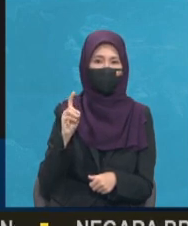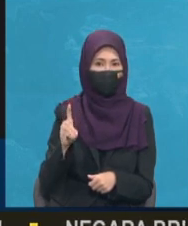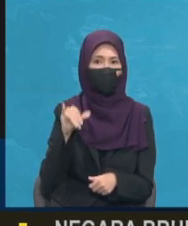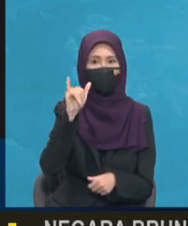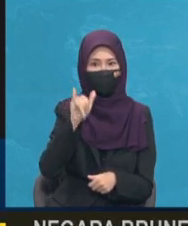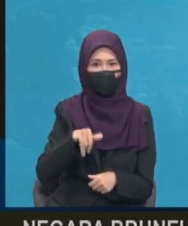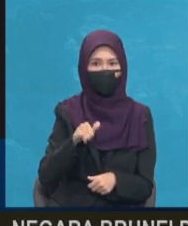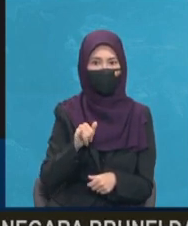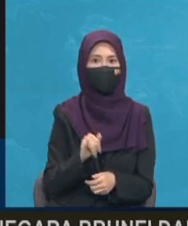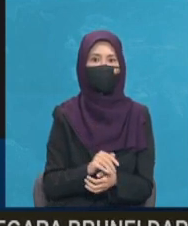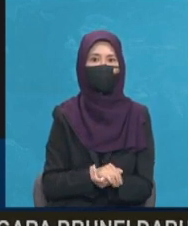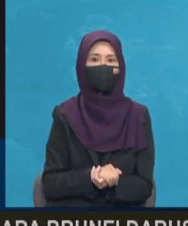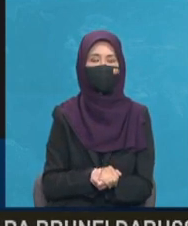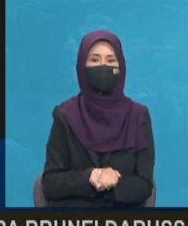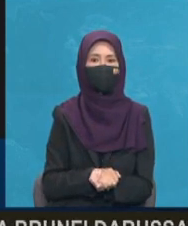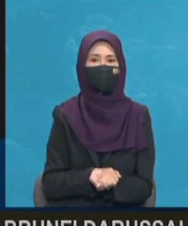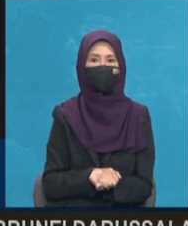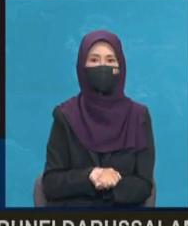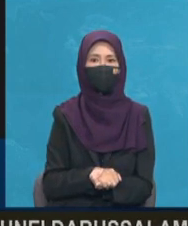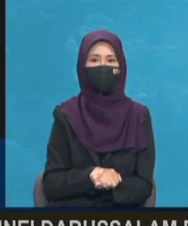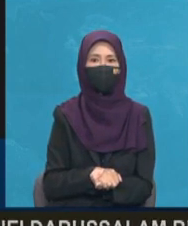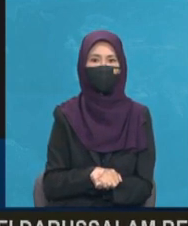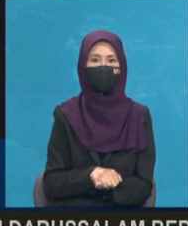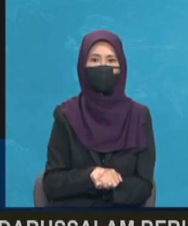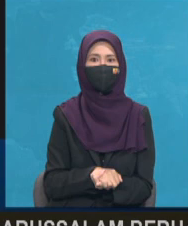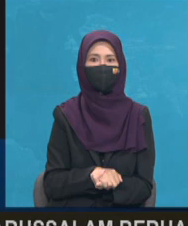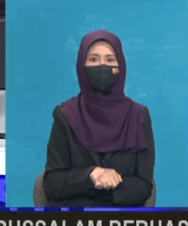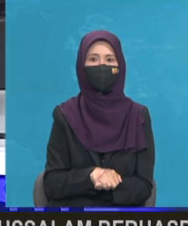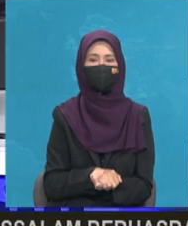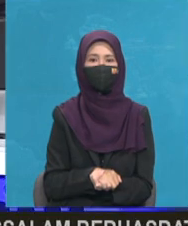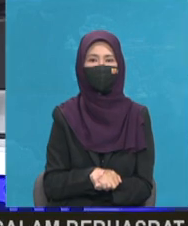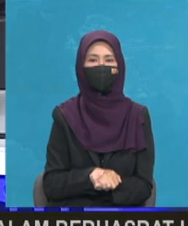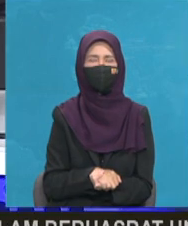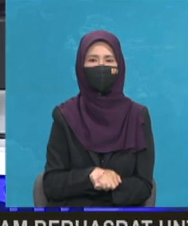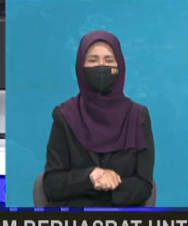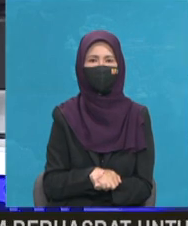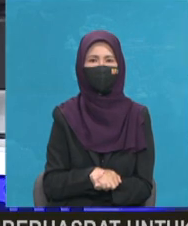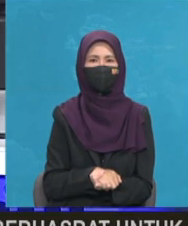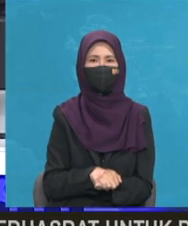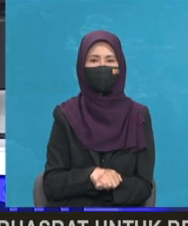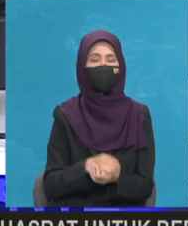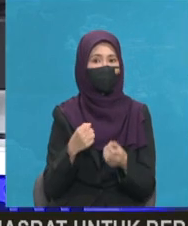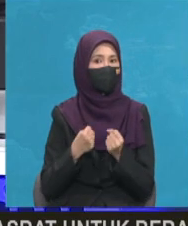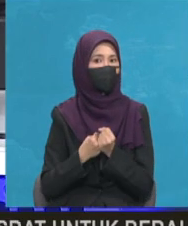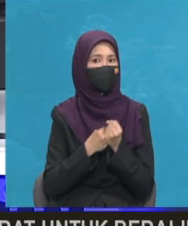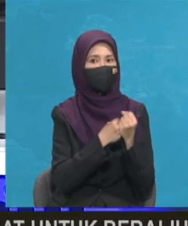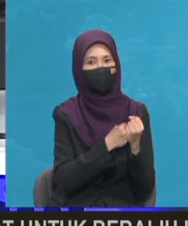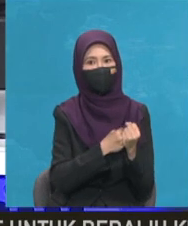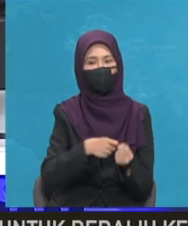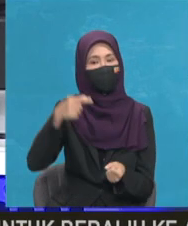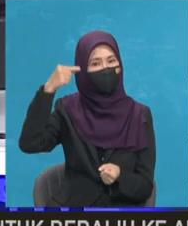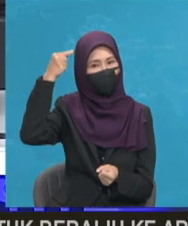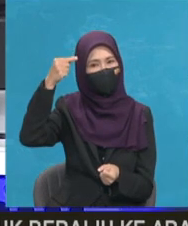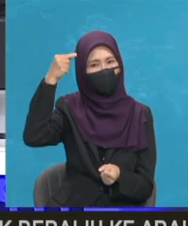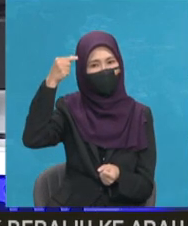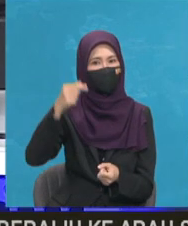Hai enak single most important gue lagi seneng sedangkan Arca besok Hai baju menyokong usaha PH kerajaan